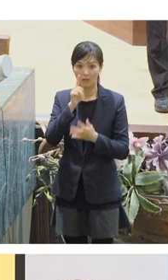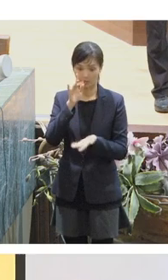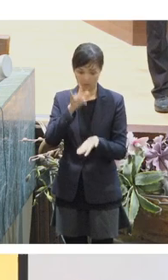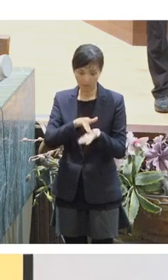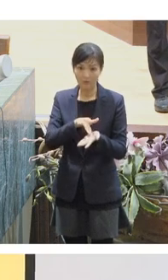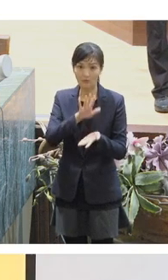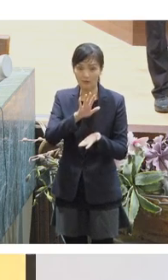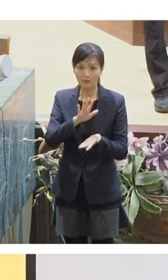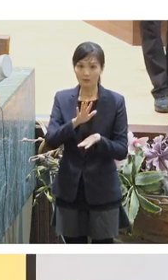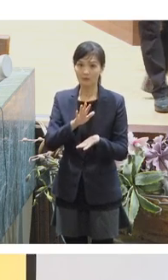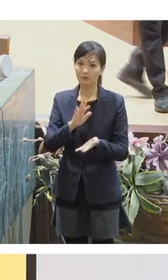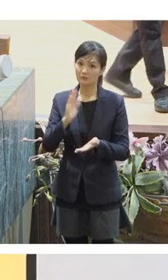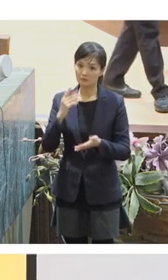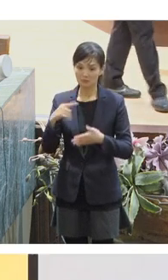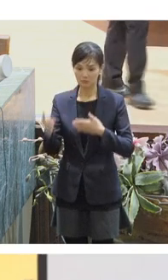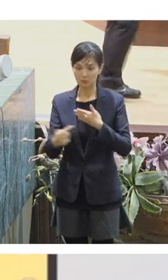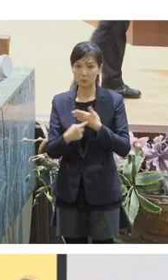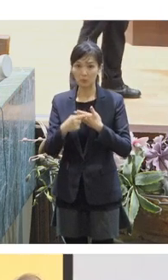资源化产品。